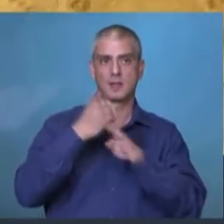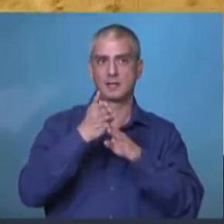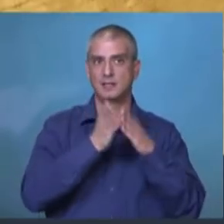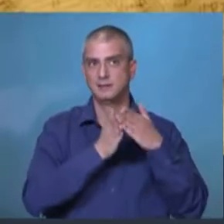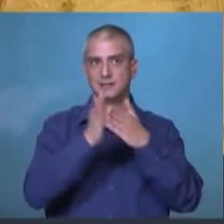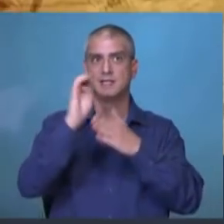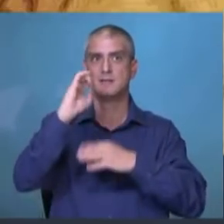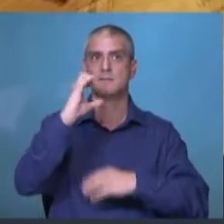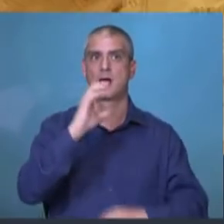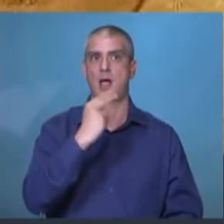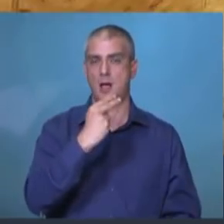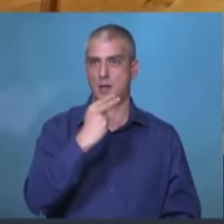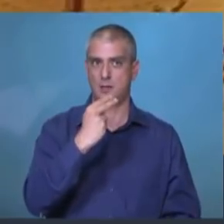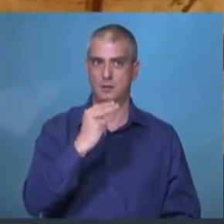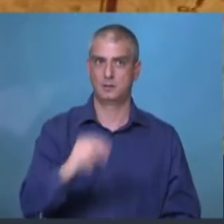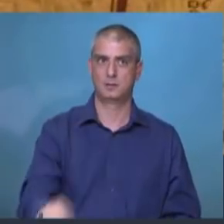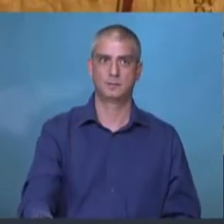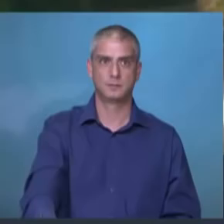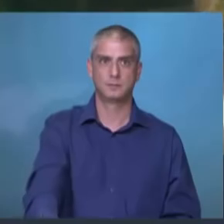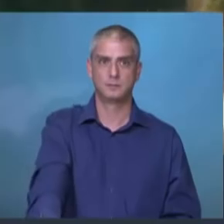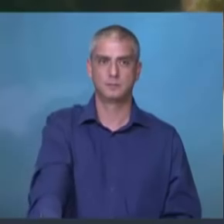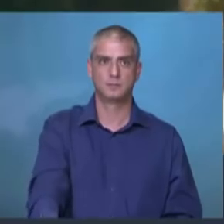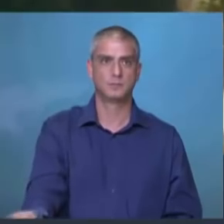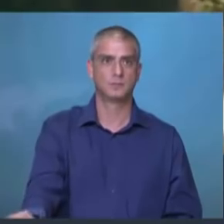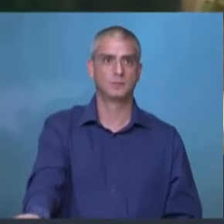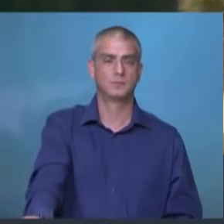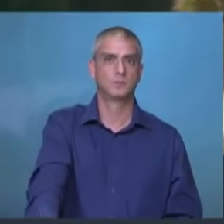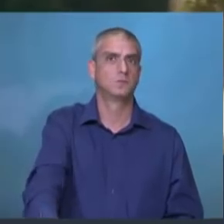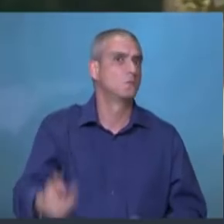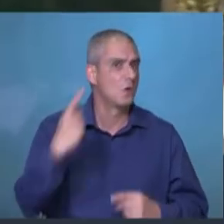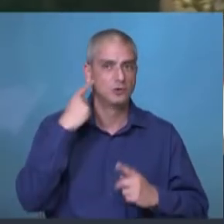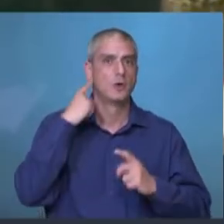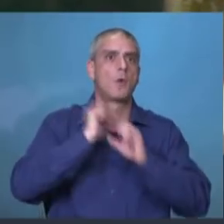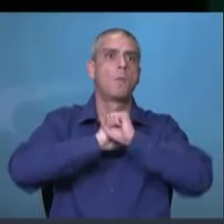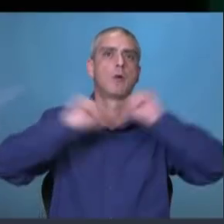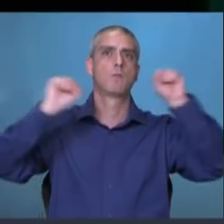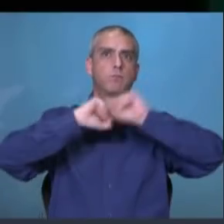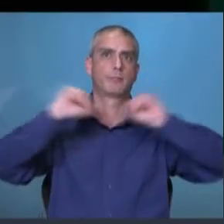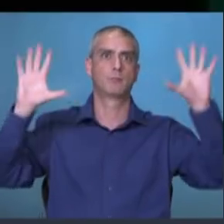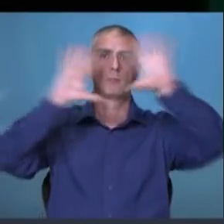מיכה. לא ידעתי שום דבר, שמענו הדים ופיצוצים כל הלילה.